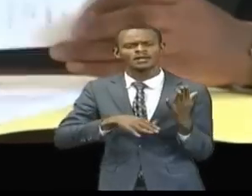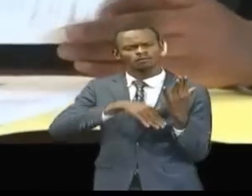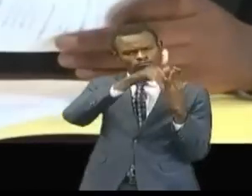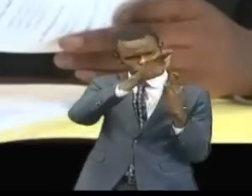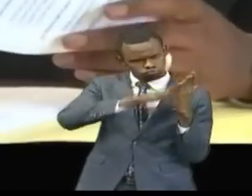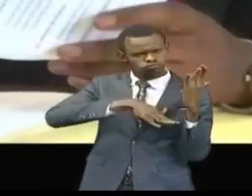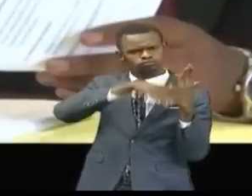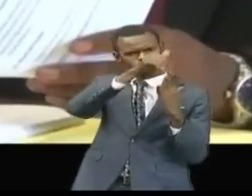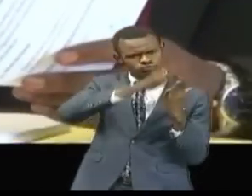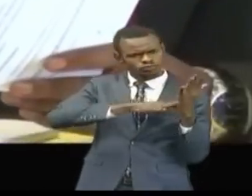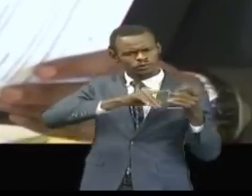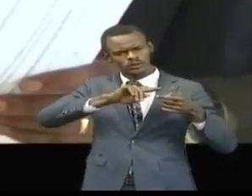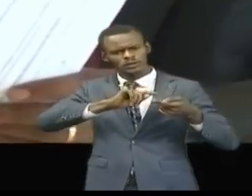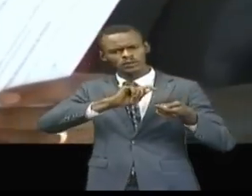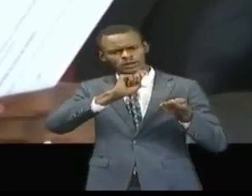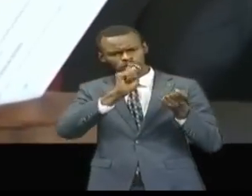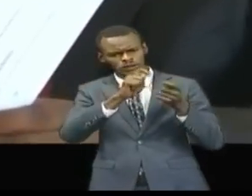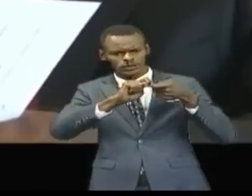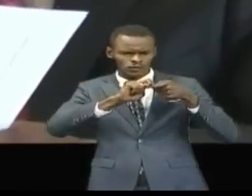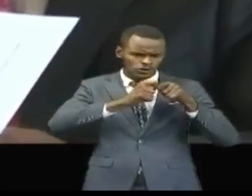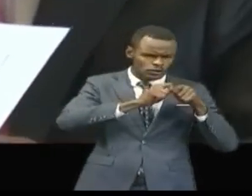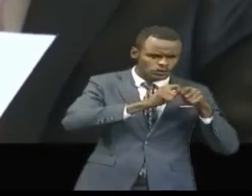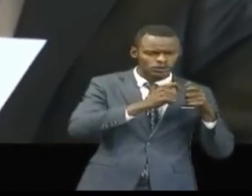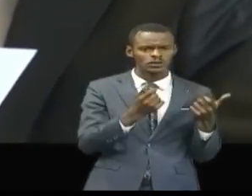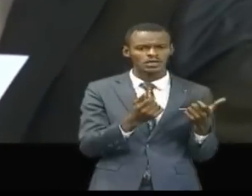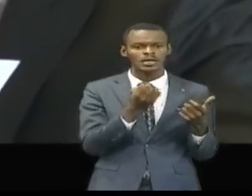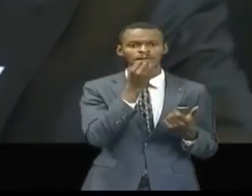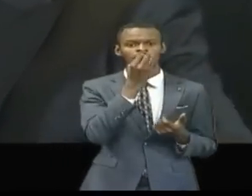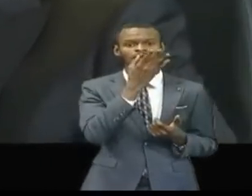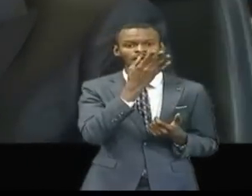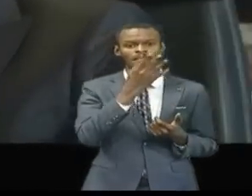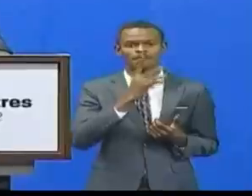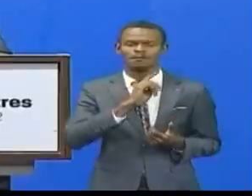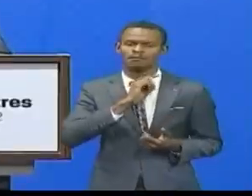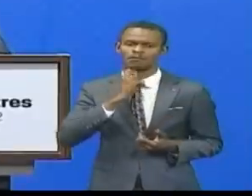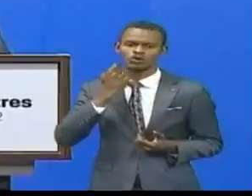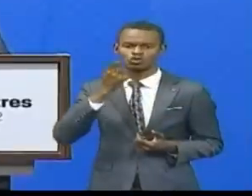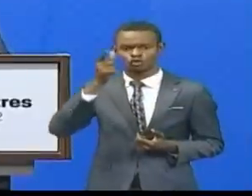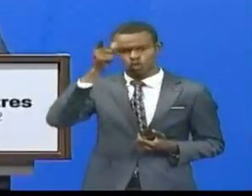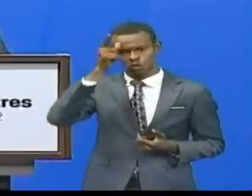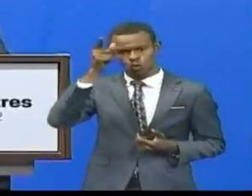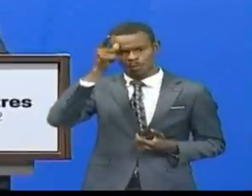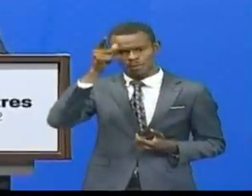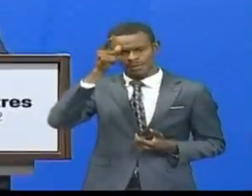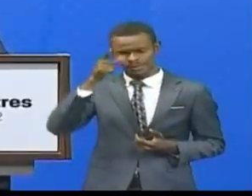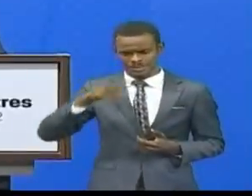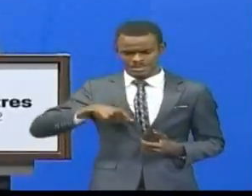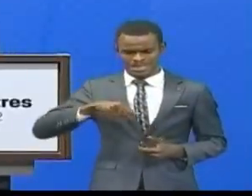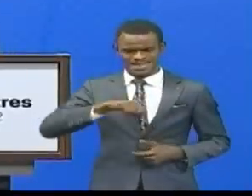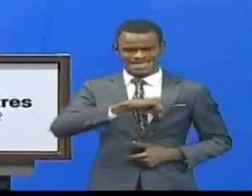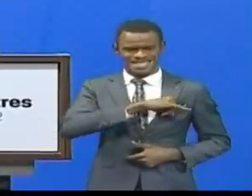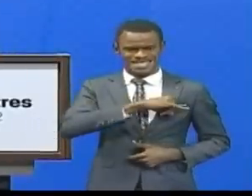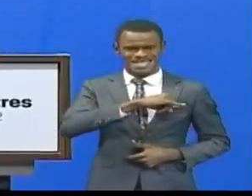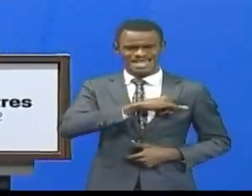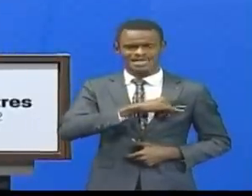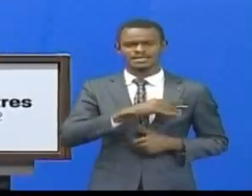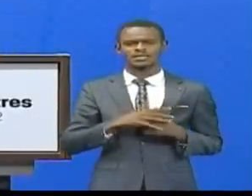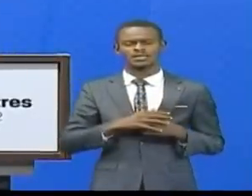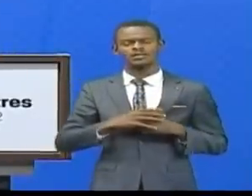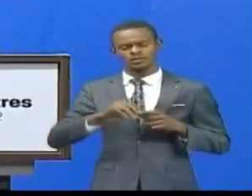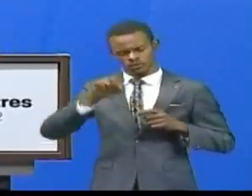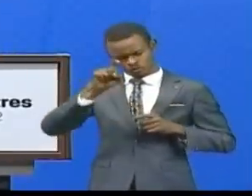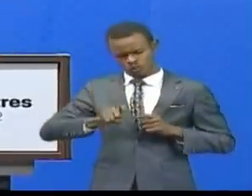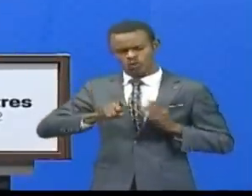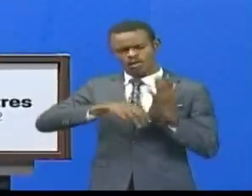Kasapa à Lubumbashi et de Buluo à Likasi. Par ailleurs, pour